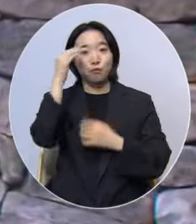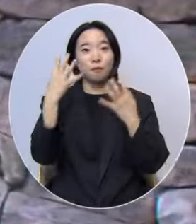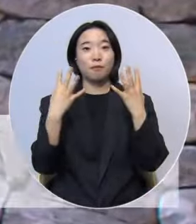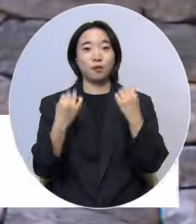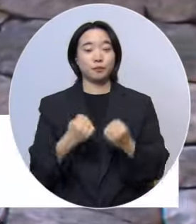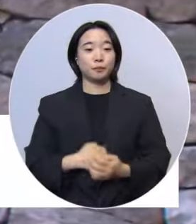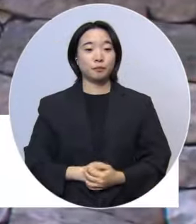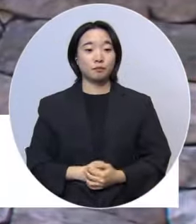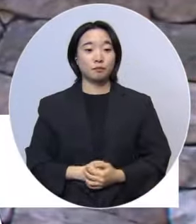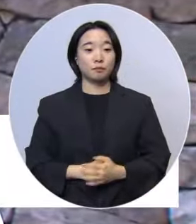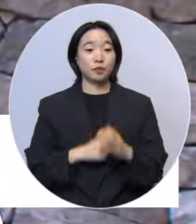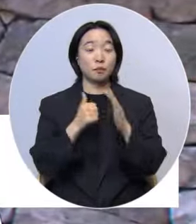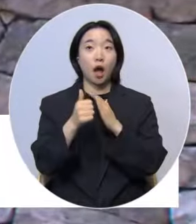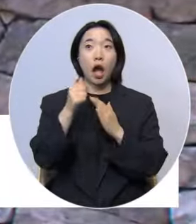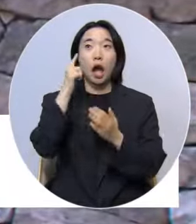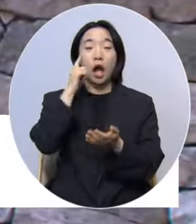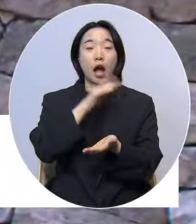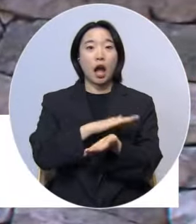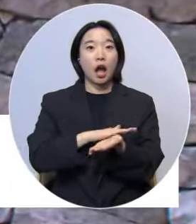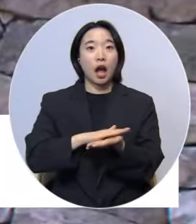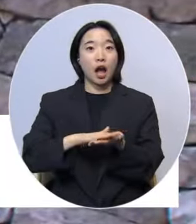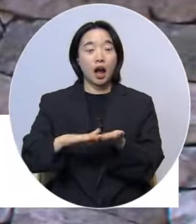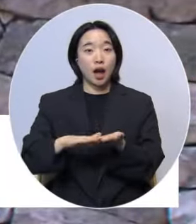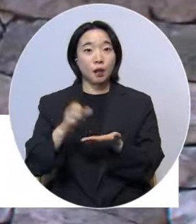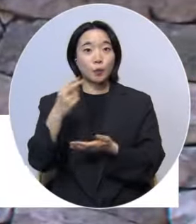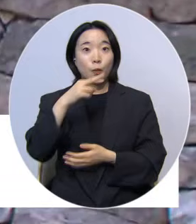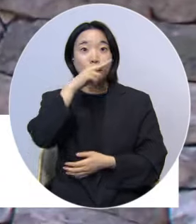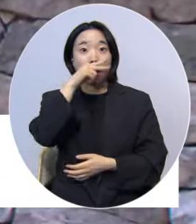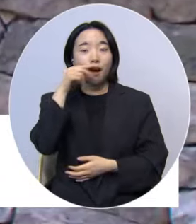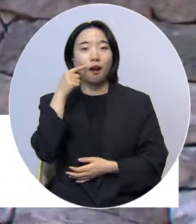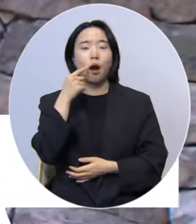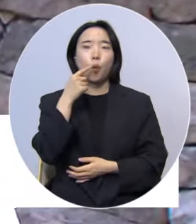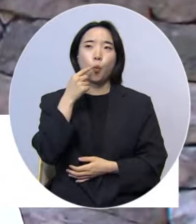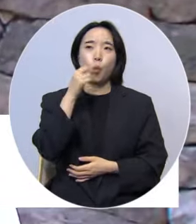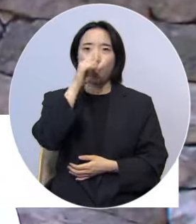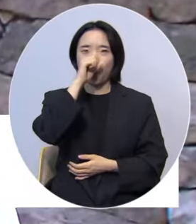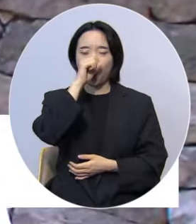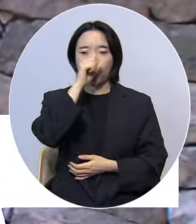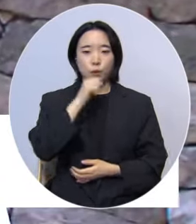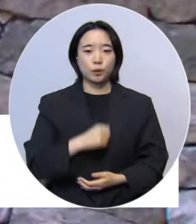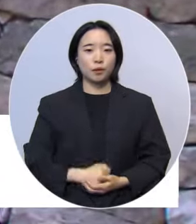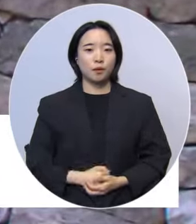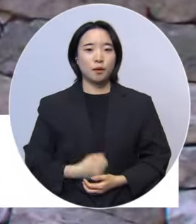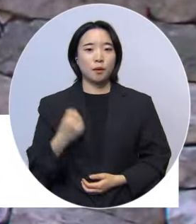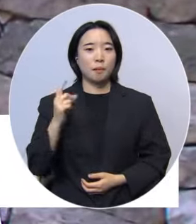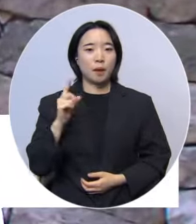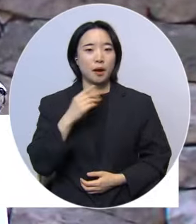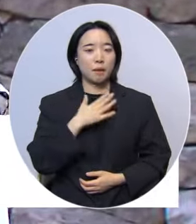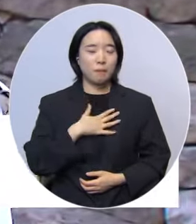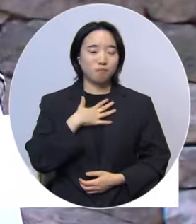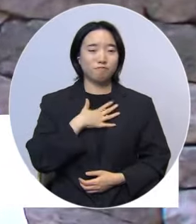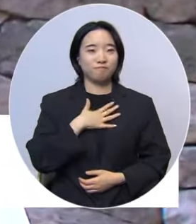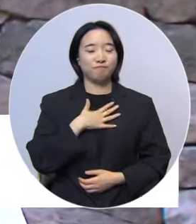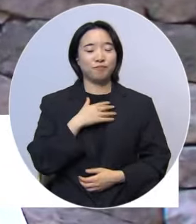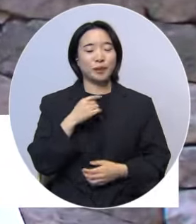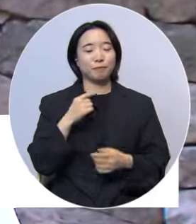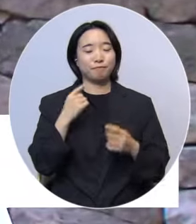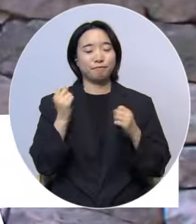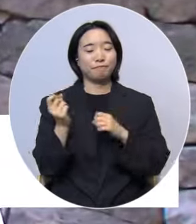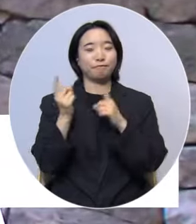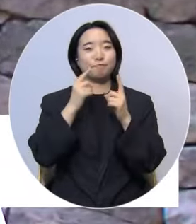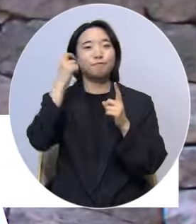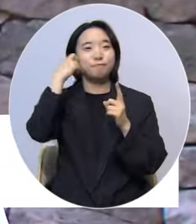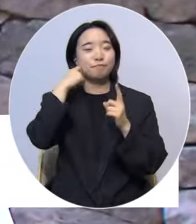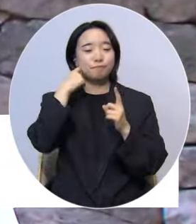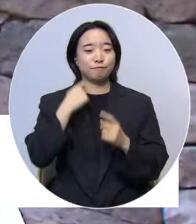매우 시원하고 또 나 향니 그런 것들이 사람의 마음을가 마음을 힐링하는 느이 많이